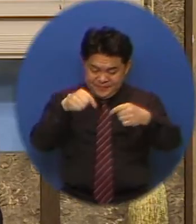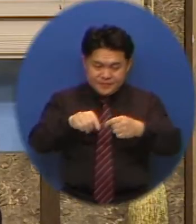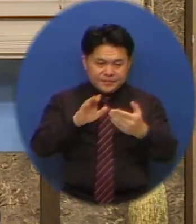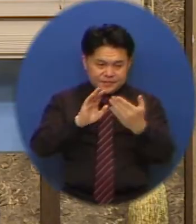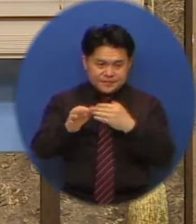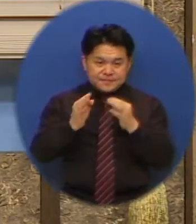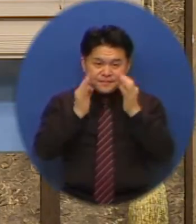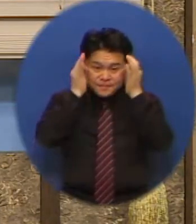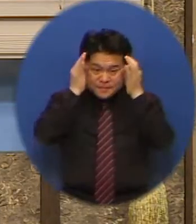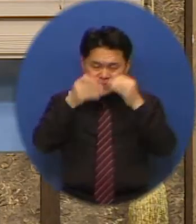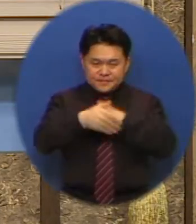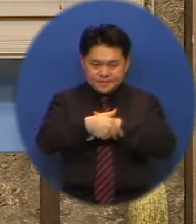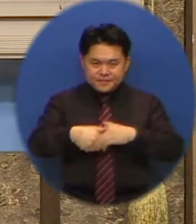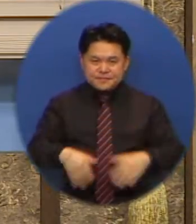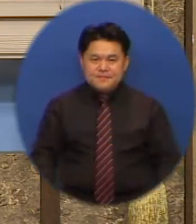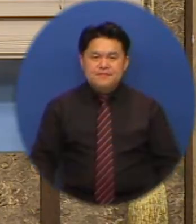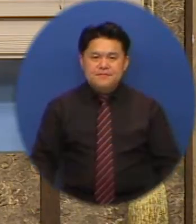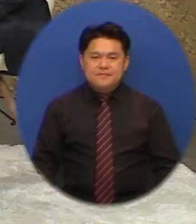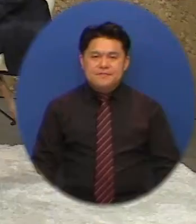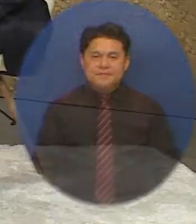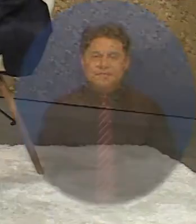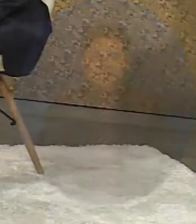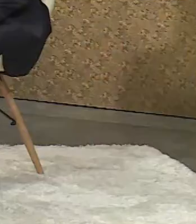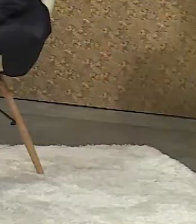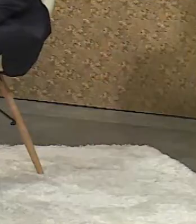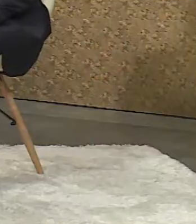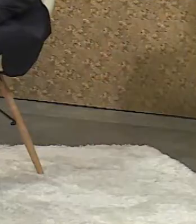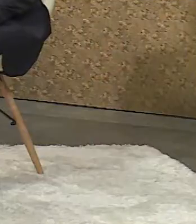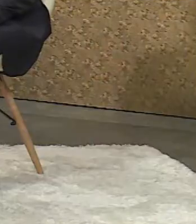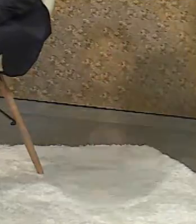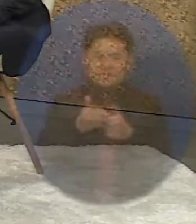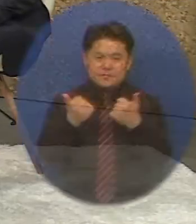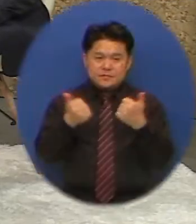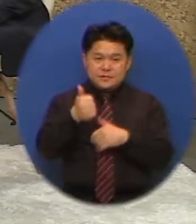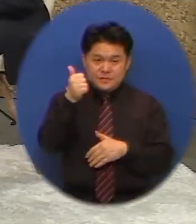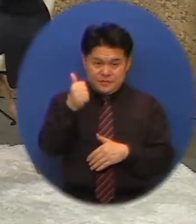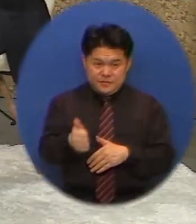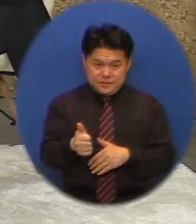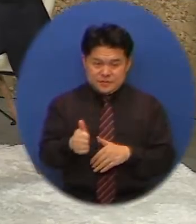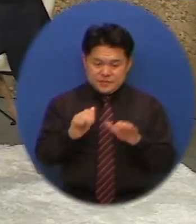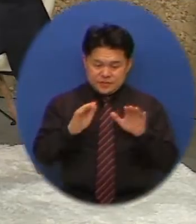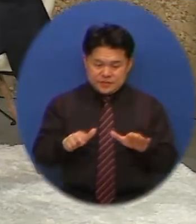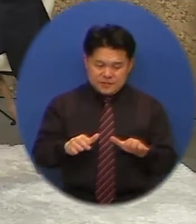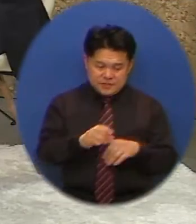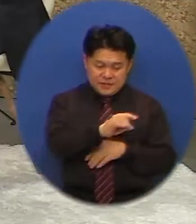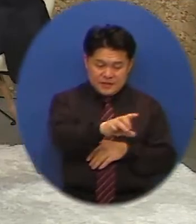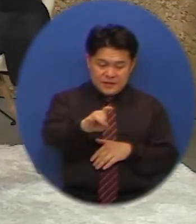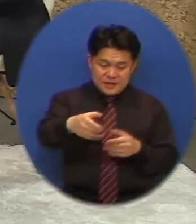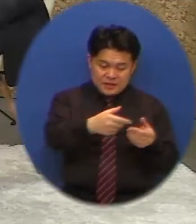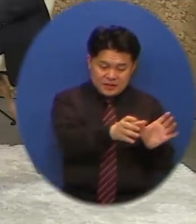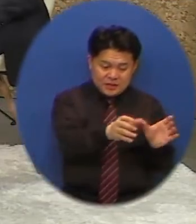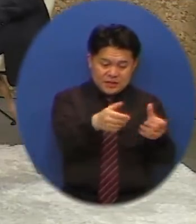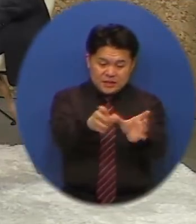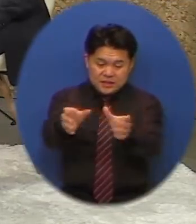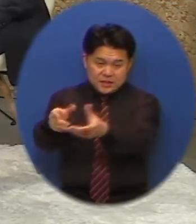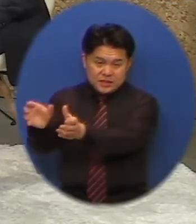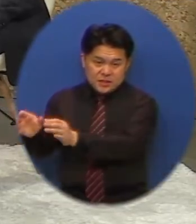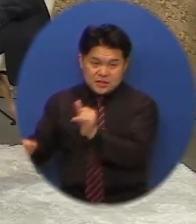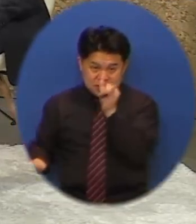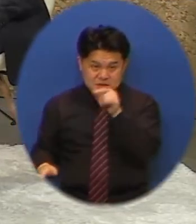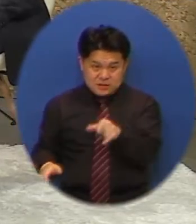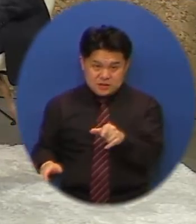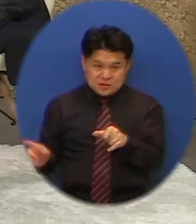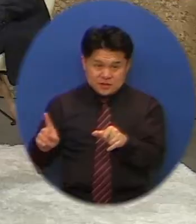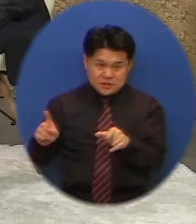같이 노력을 할 생각입니다. 네. 뭐 협의의 회장으로서 각 어떤 그 직능 단체에 대한 네. 어떤